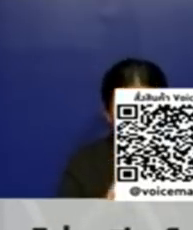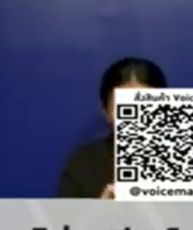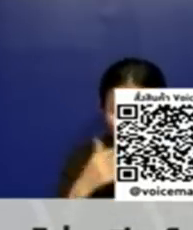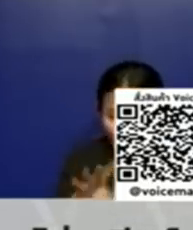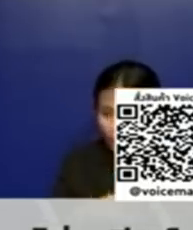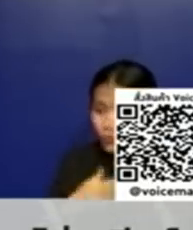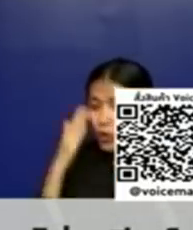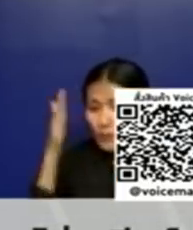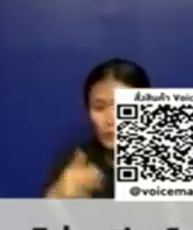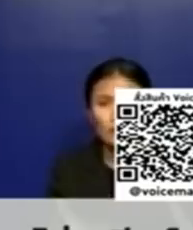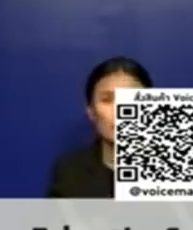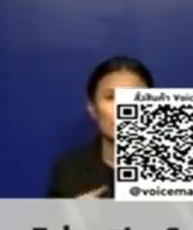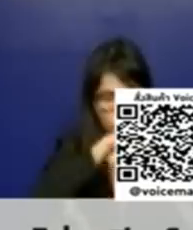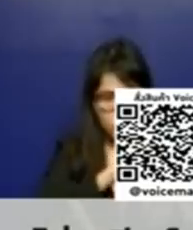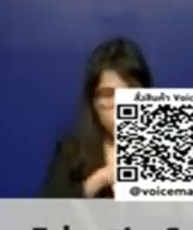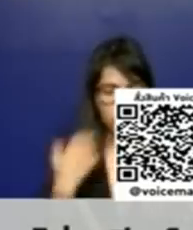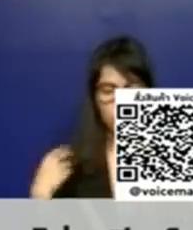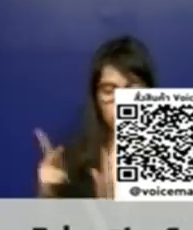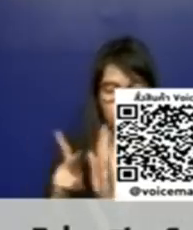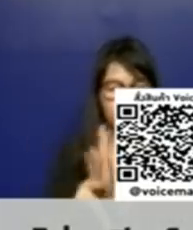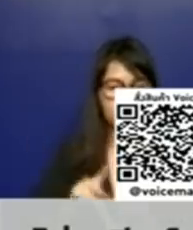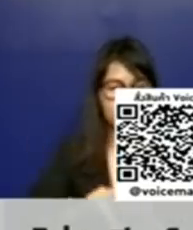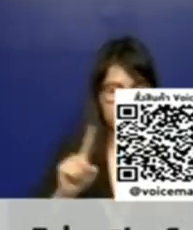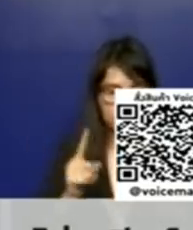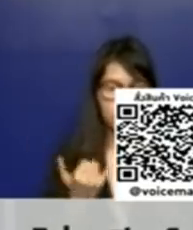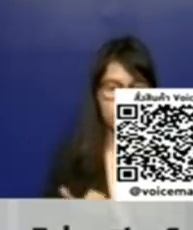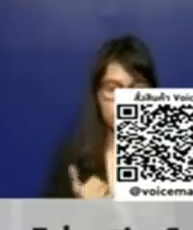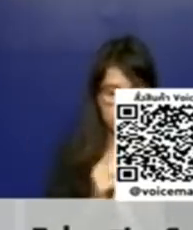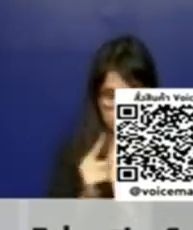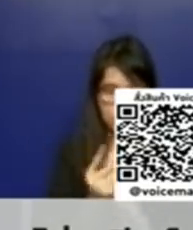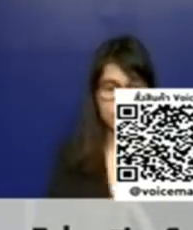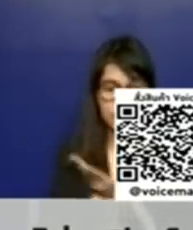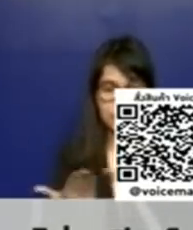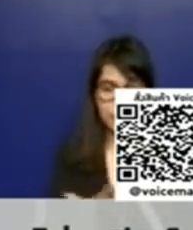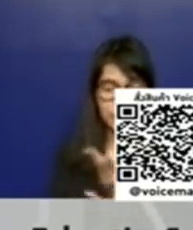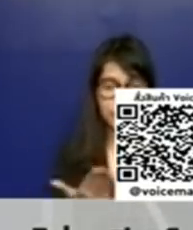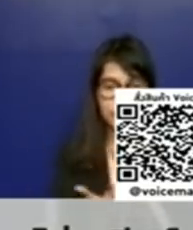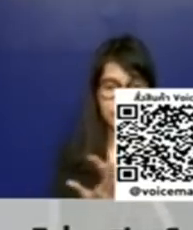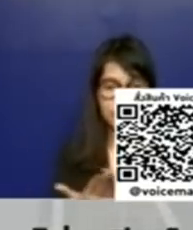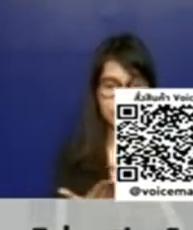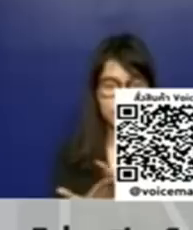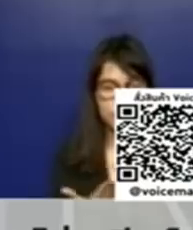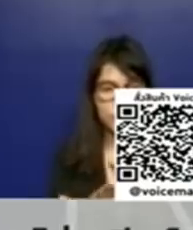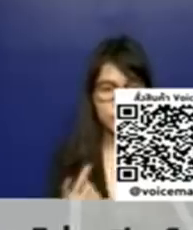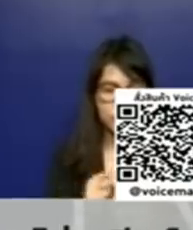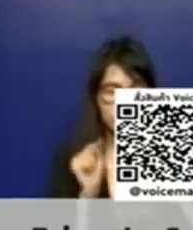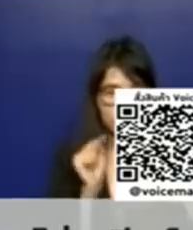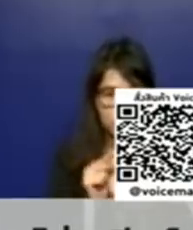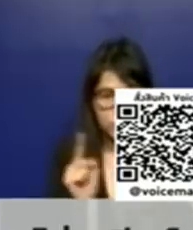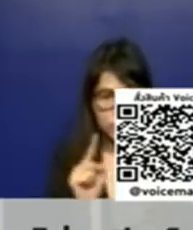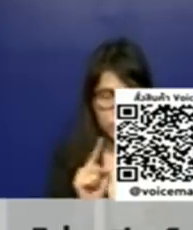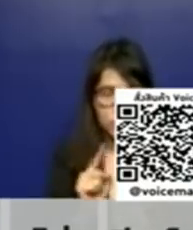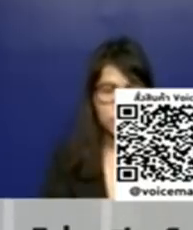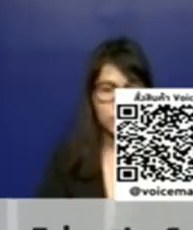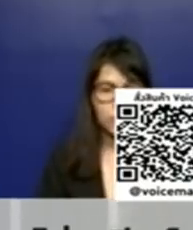คลียร์เรื่องแรกคือเรื่องเหมืองทองอัครานะฮะเรื่องนี้จริงผมก็ฟังอยู่เรื่องนี้เขาบอกว่ารัฐบาลเนี่ยมีการให้สัมปทานสำรวจแร่400,000